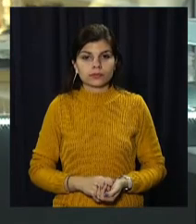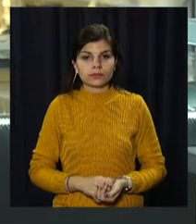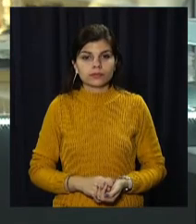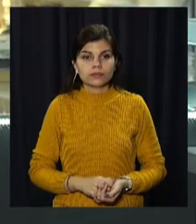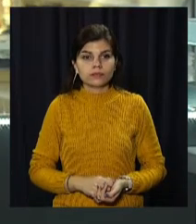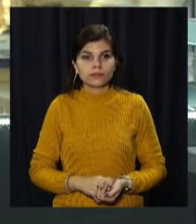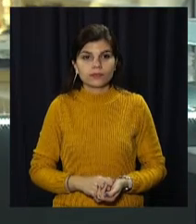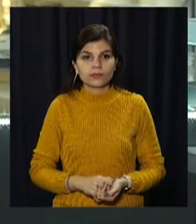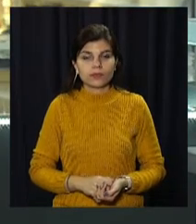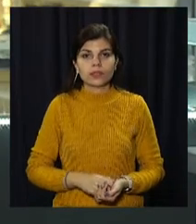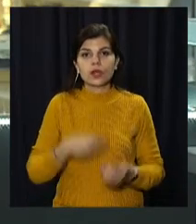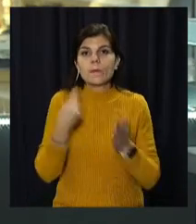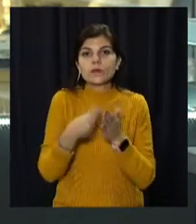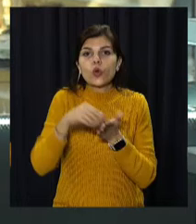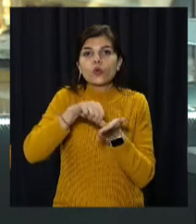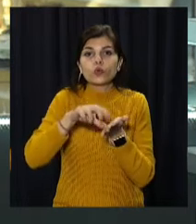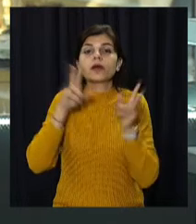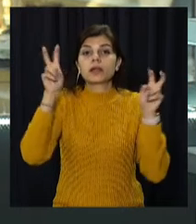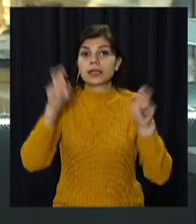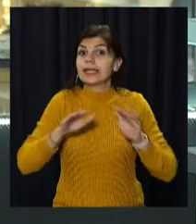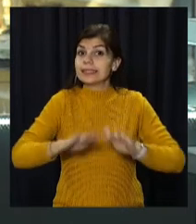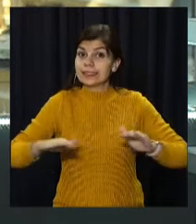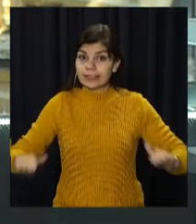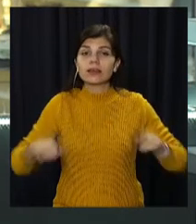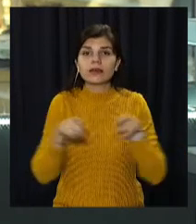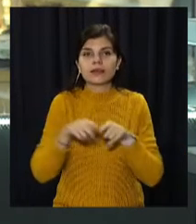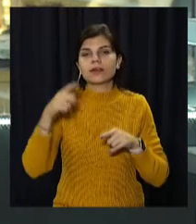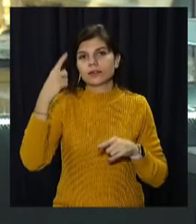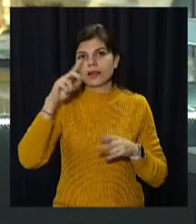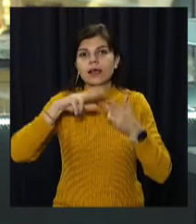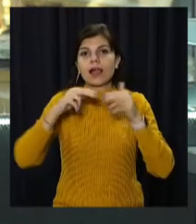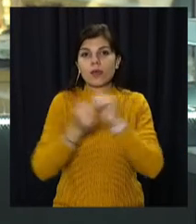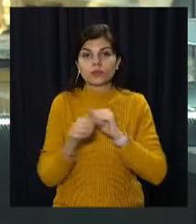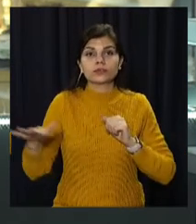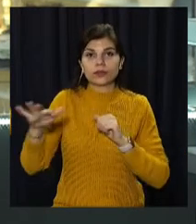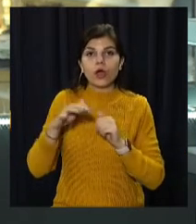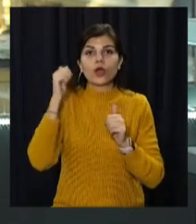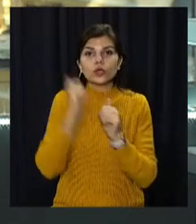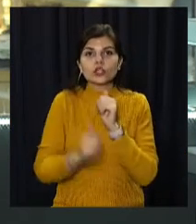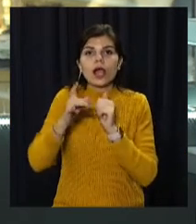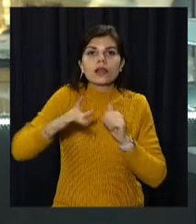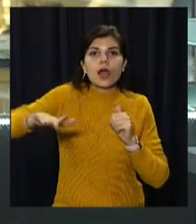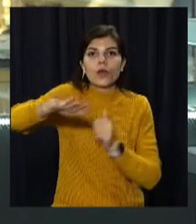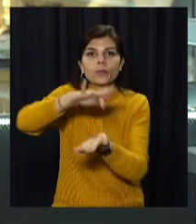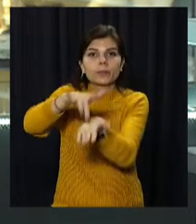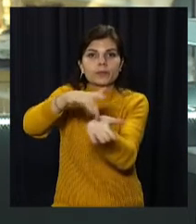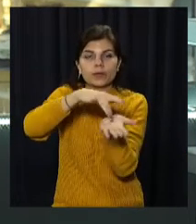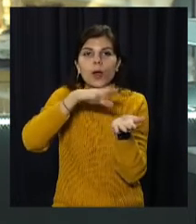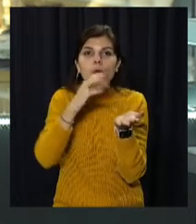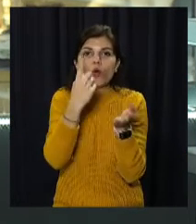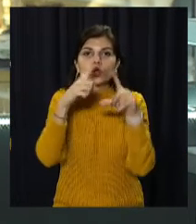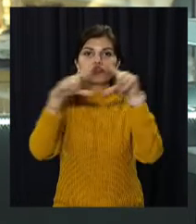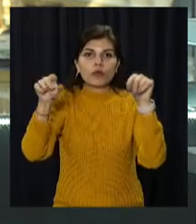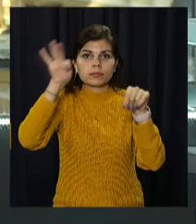Бюджет участі «Діти» – такий проєкт започаткували в Кам'янському. З кожного району міста обрали по одній школі і